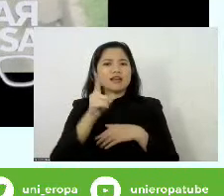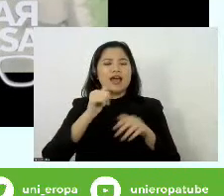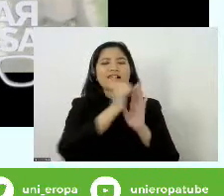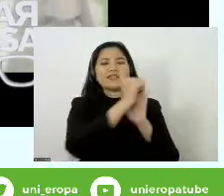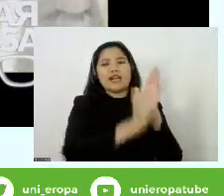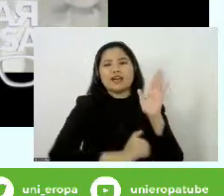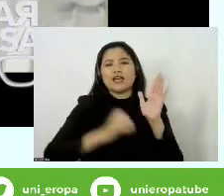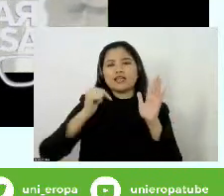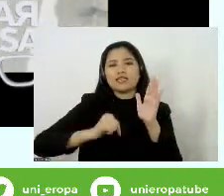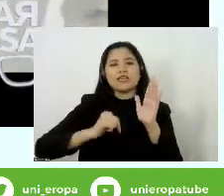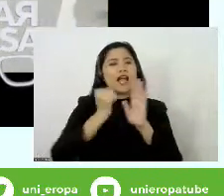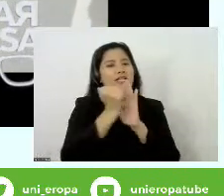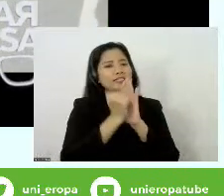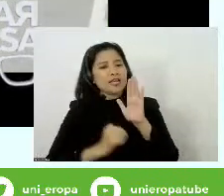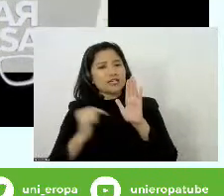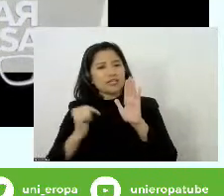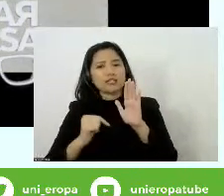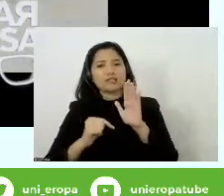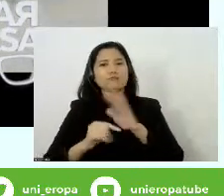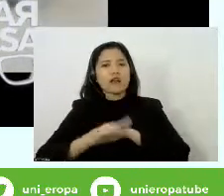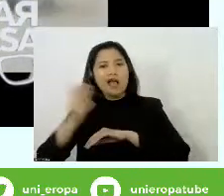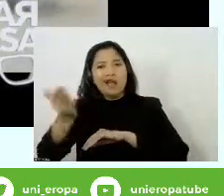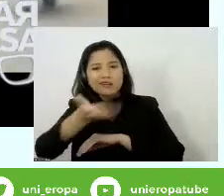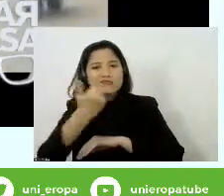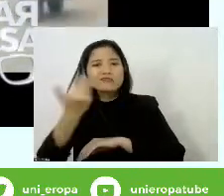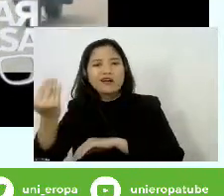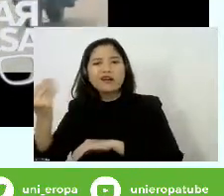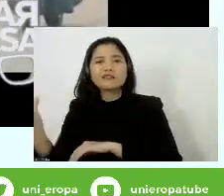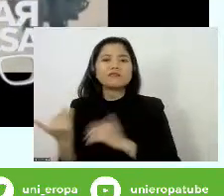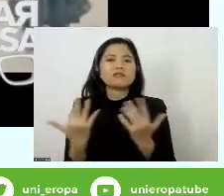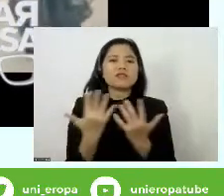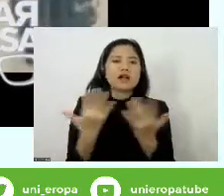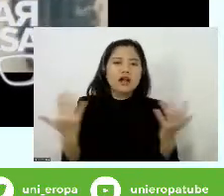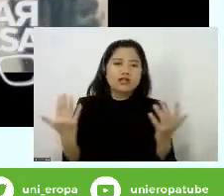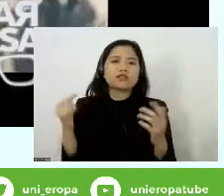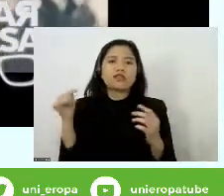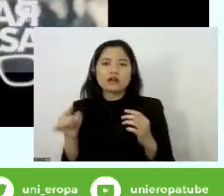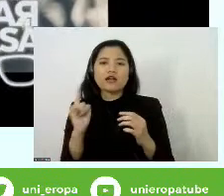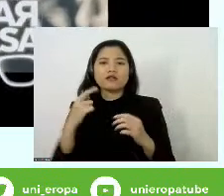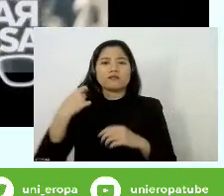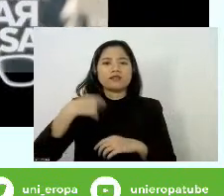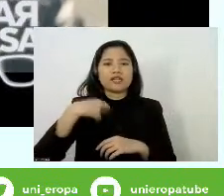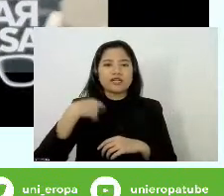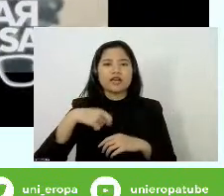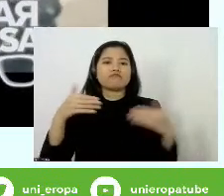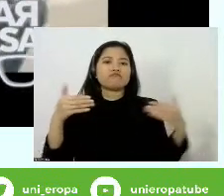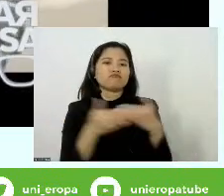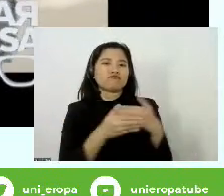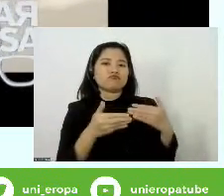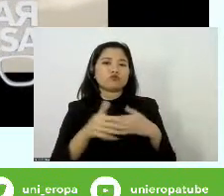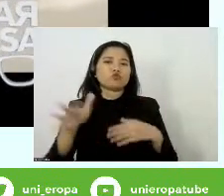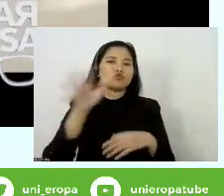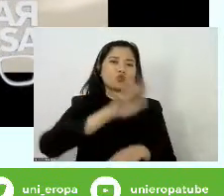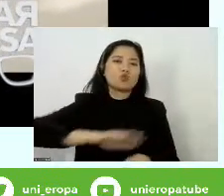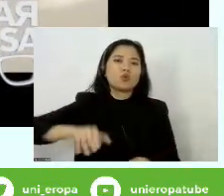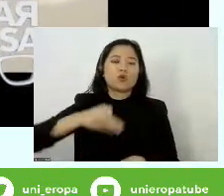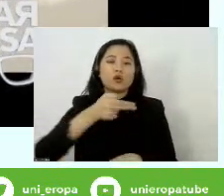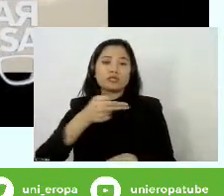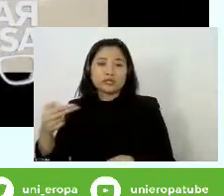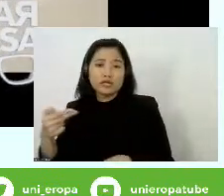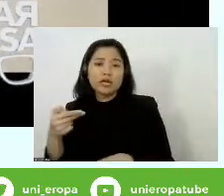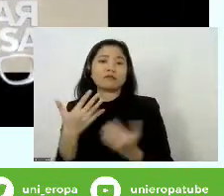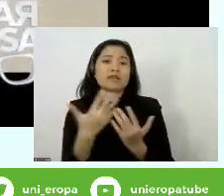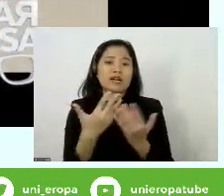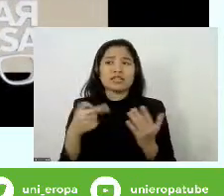menjadikan momentum ini untuk mengajak masyarakat luas khususnya di lingkungan Kementerian Perhubungan umumnya di seluruh Indonesia masyarakat pada umumnya